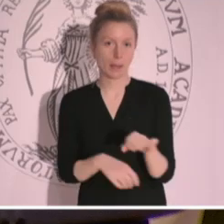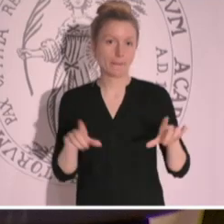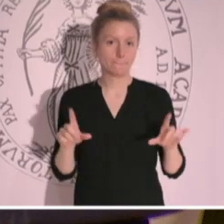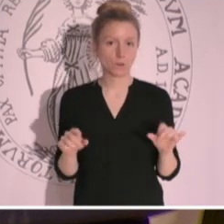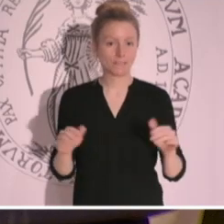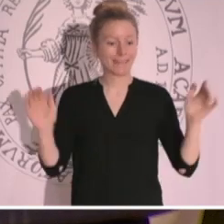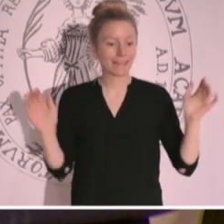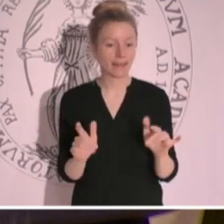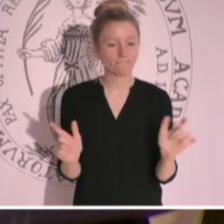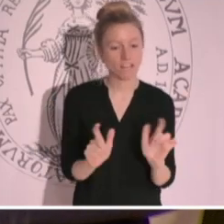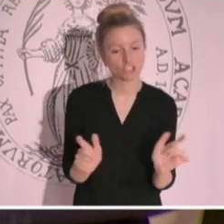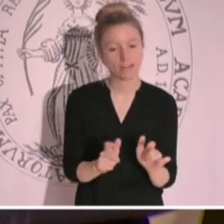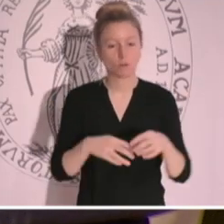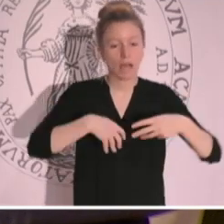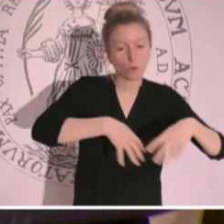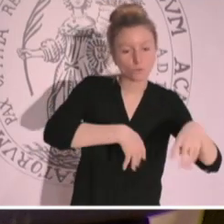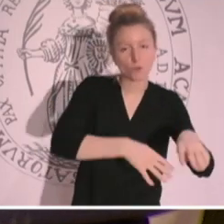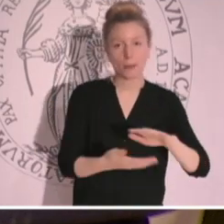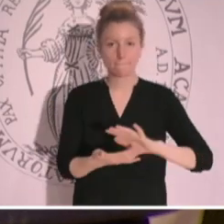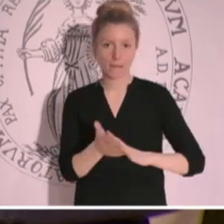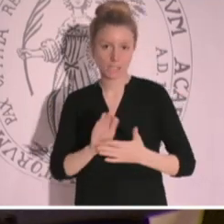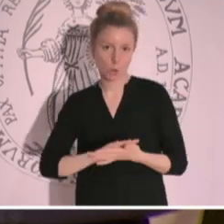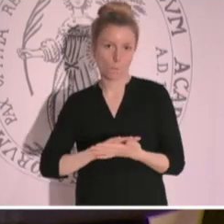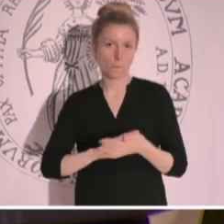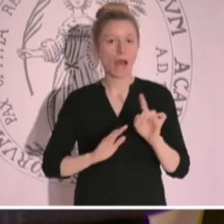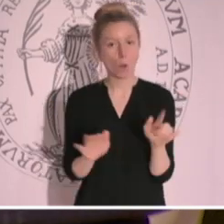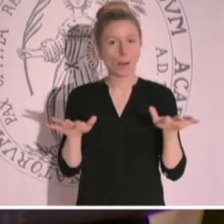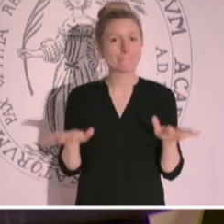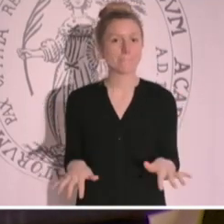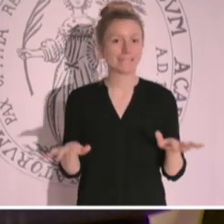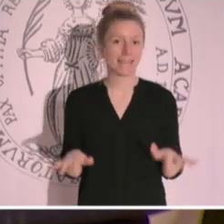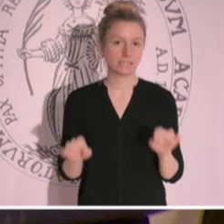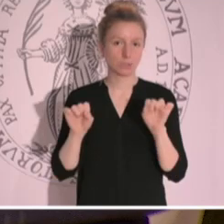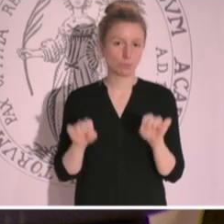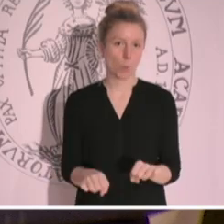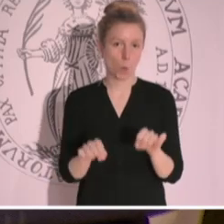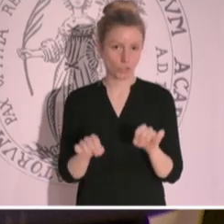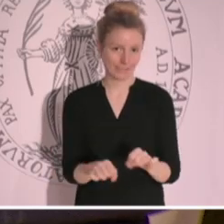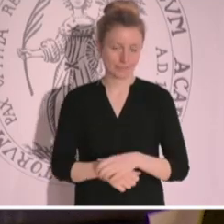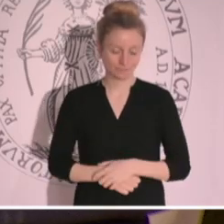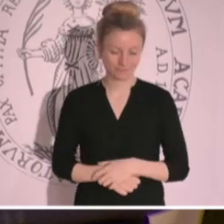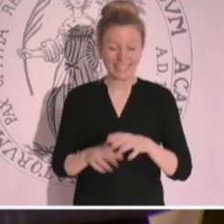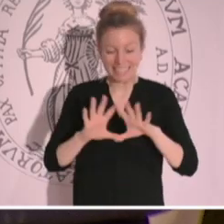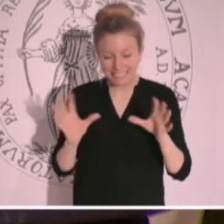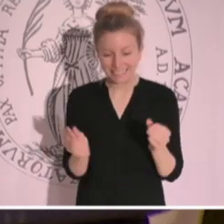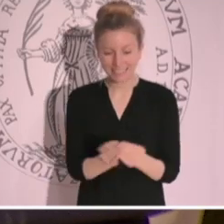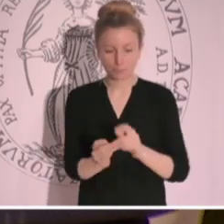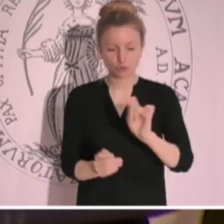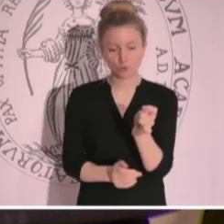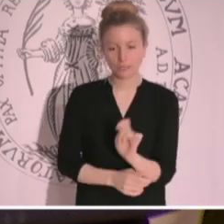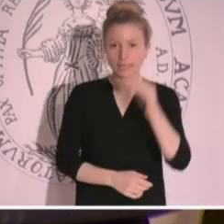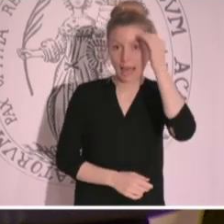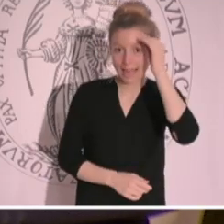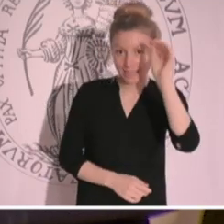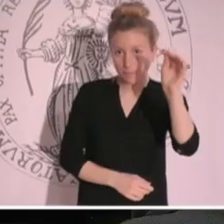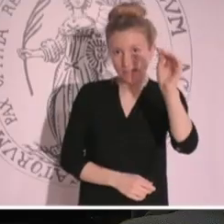Praktika, Exkursionen schon in Präsenz. Ab dreistellige Hörerzahlen kann es durchaus auch mal digital wieder